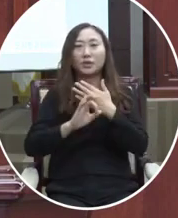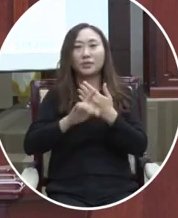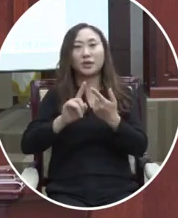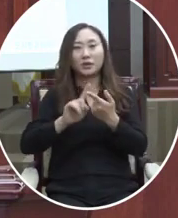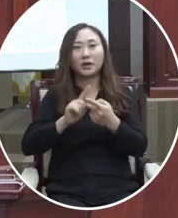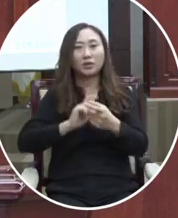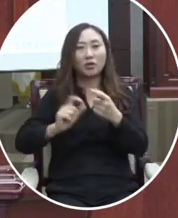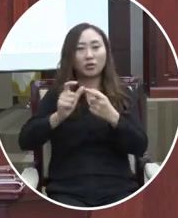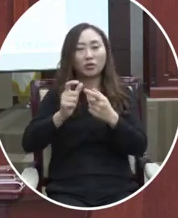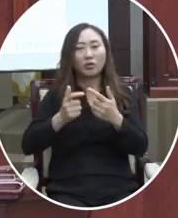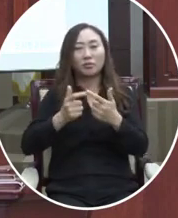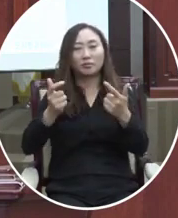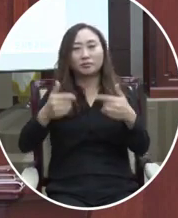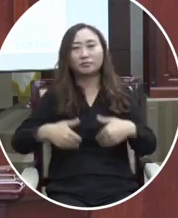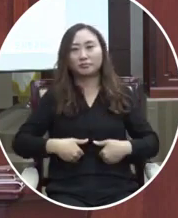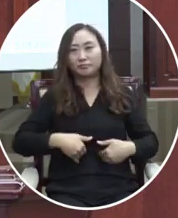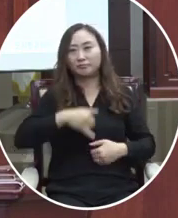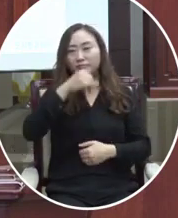보급이 절실합니다.